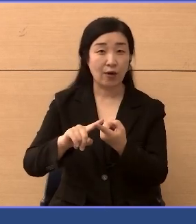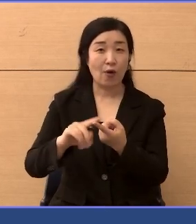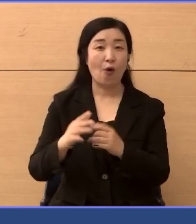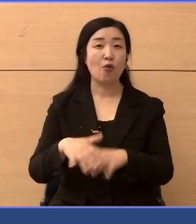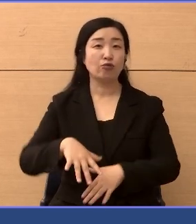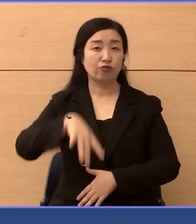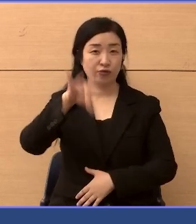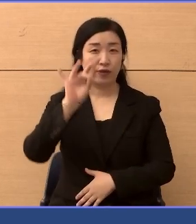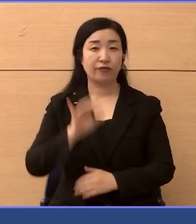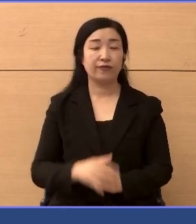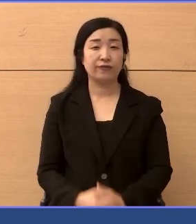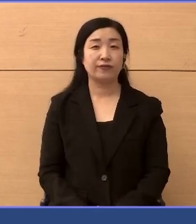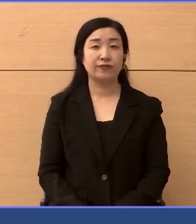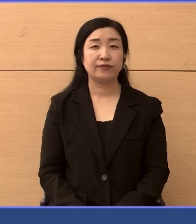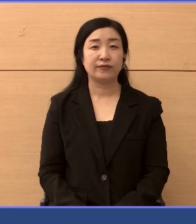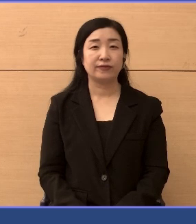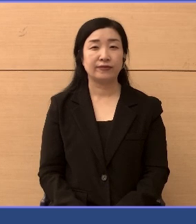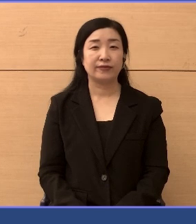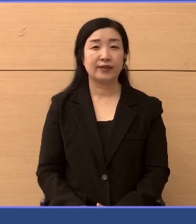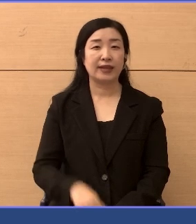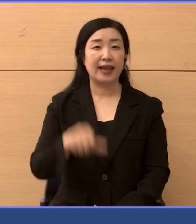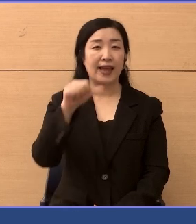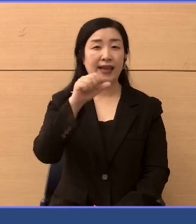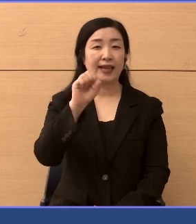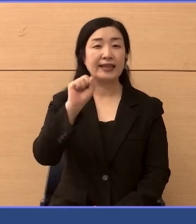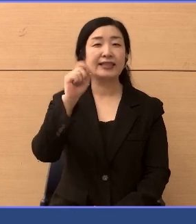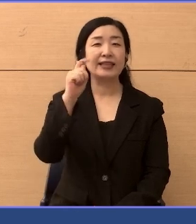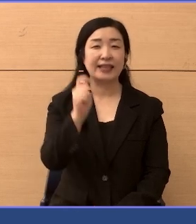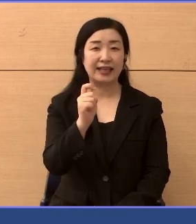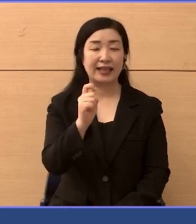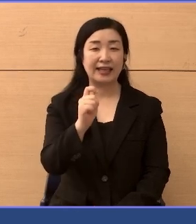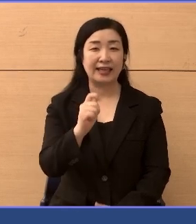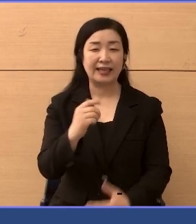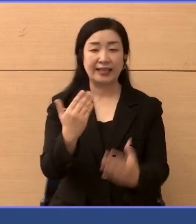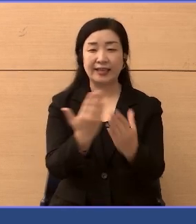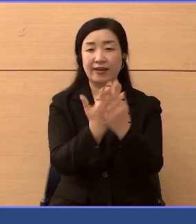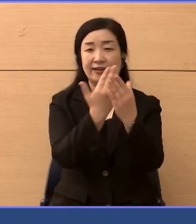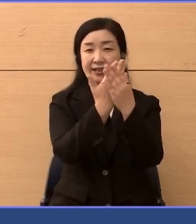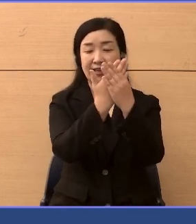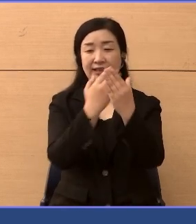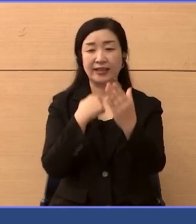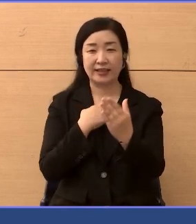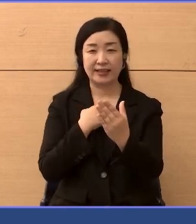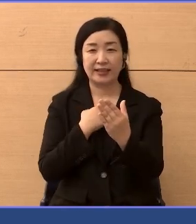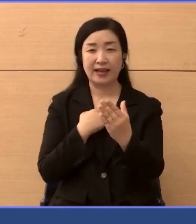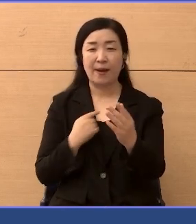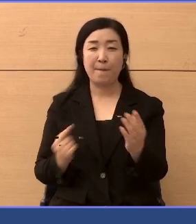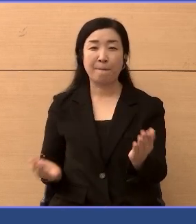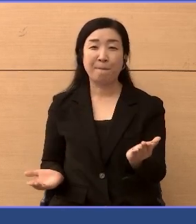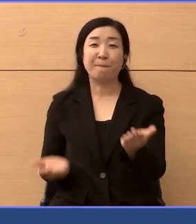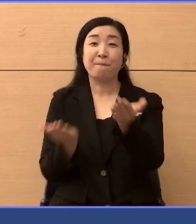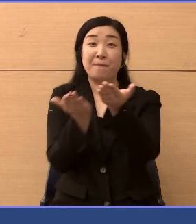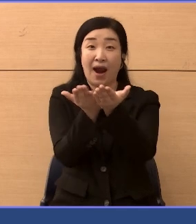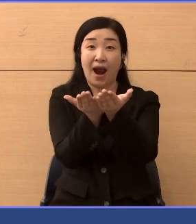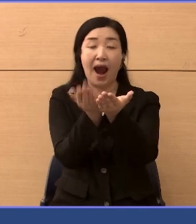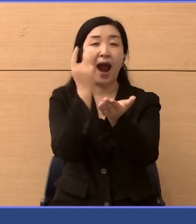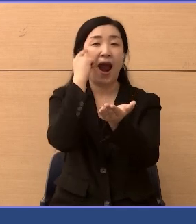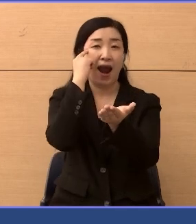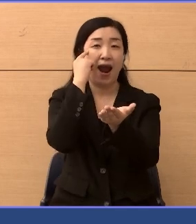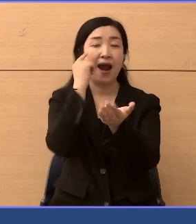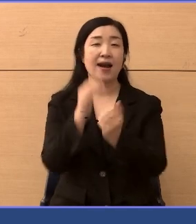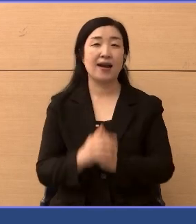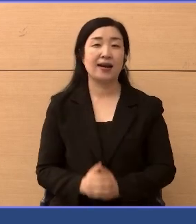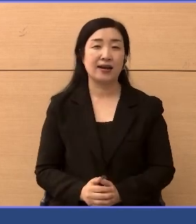of individuals 일단 with ASD in the sense that ASD란 어떤 when I 성장, first 그녀의 started 성장과 working 제 in the 인생이 field of 굉장히 autism, I 일치하게 saw most 살았다고 생각합니다.